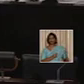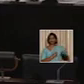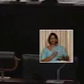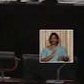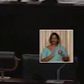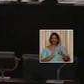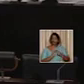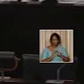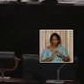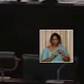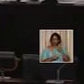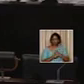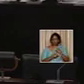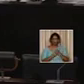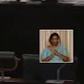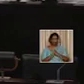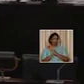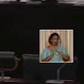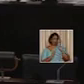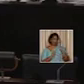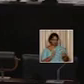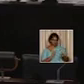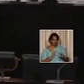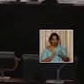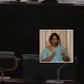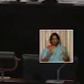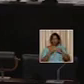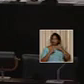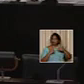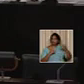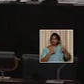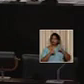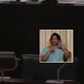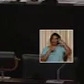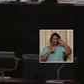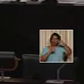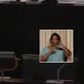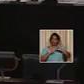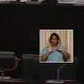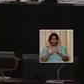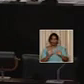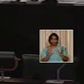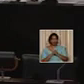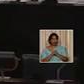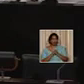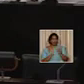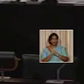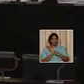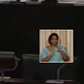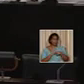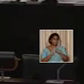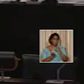පොලිය භාණ්ඩාගාර විසින් දරාගනු ලබනවා. සම්පූර්ණයම දිගටම 6 වෙනි කාණ්ඩය දක්වා ණය මුදල් සැපයුවේ ලංකා